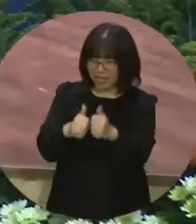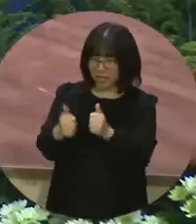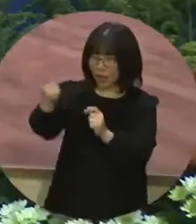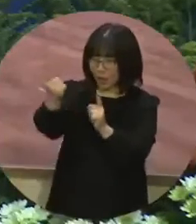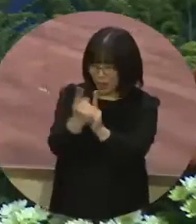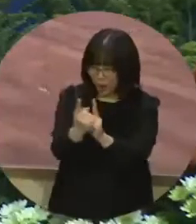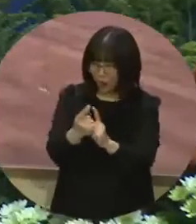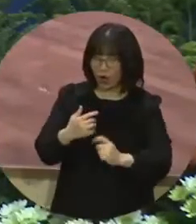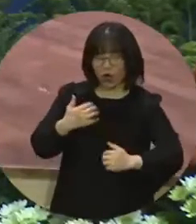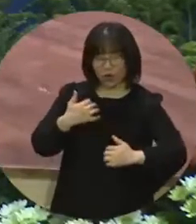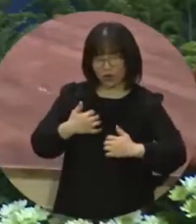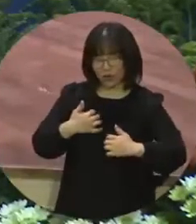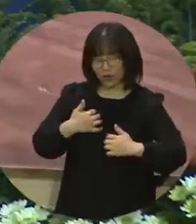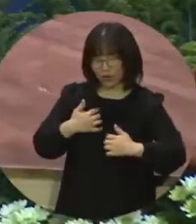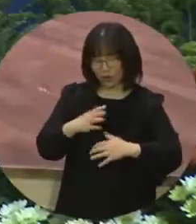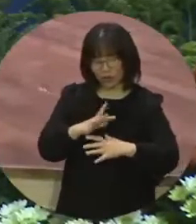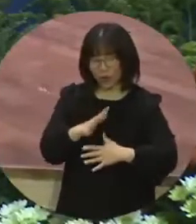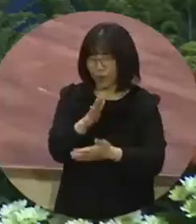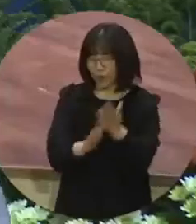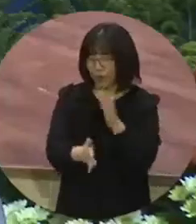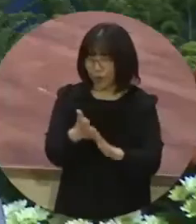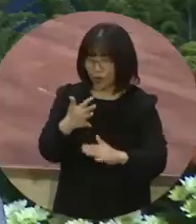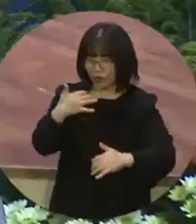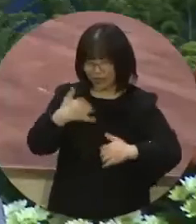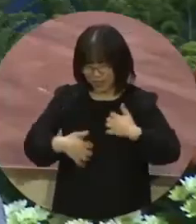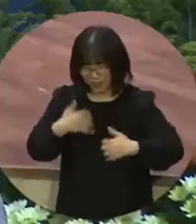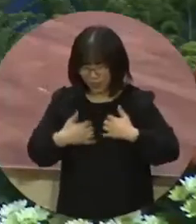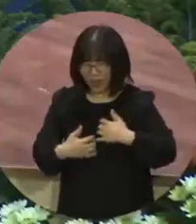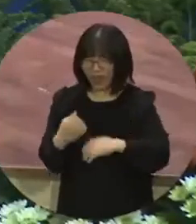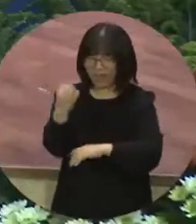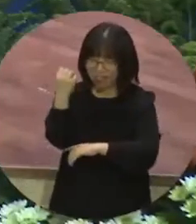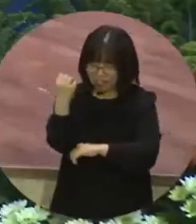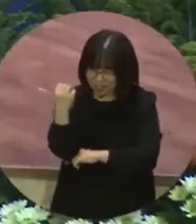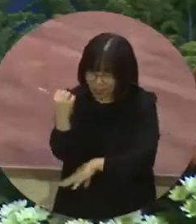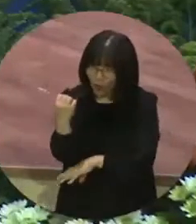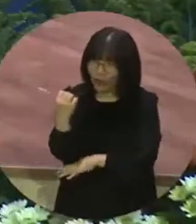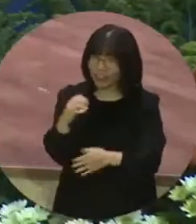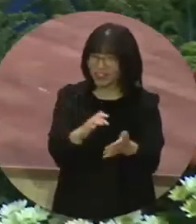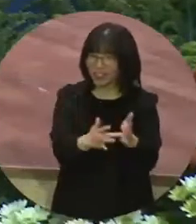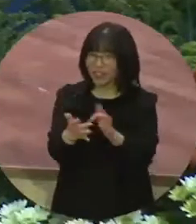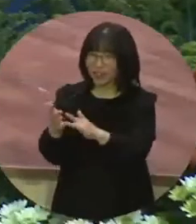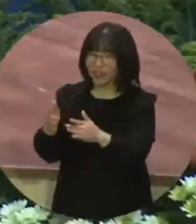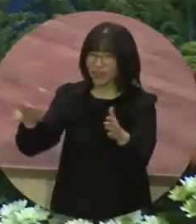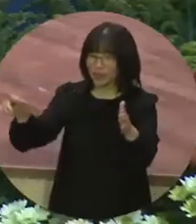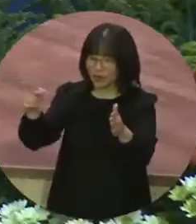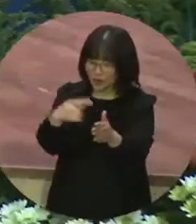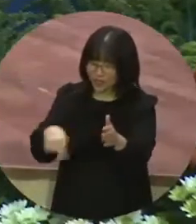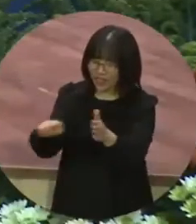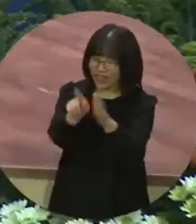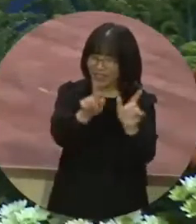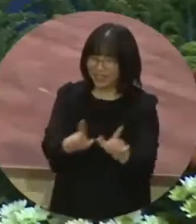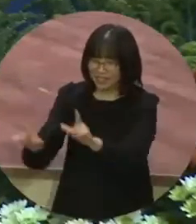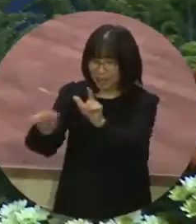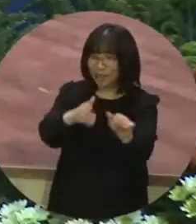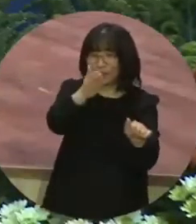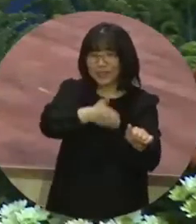오나 겁없네. 기쁨의 거는 되시는 예수를 위해